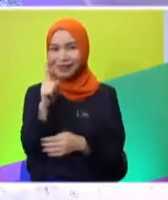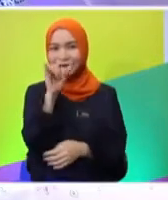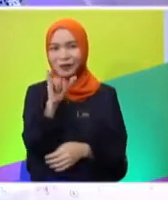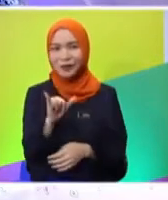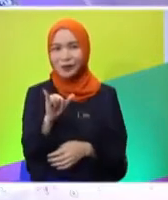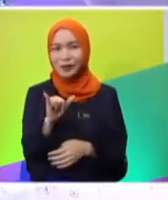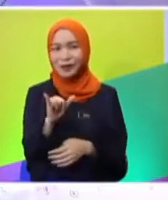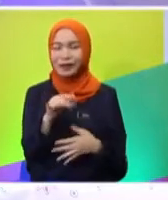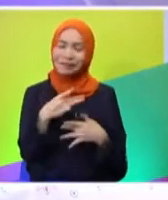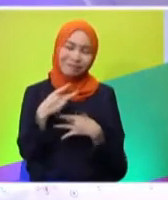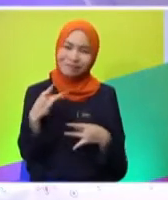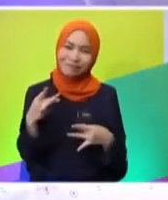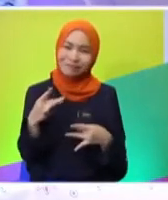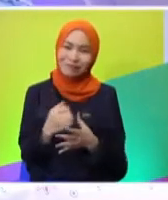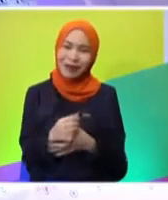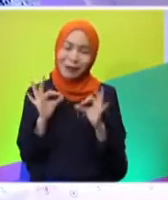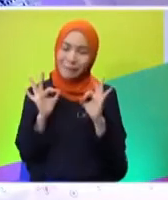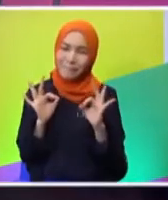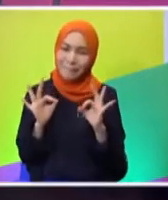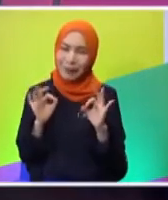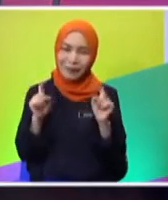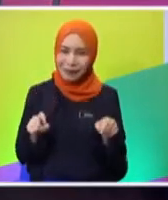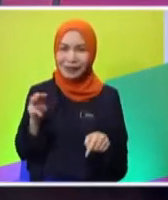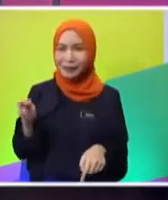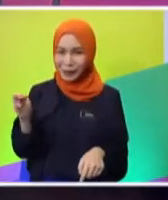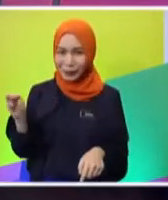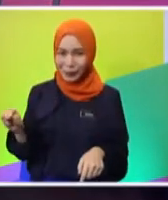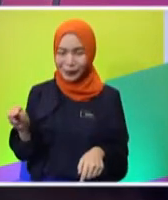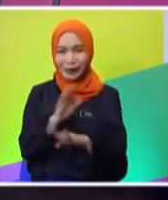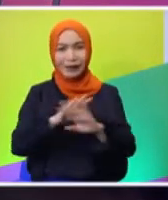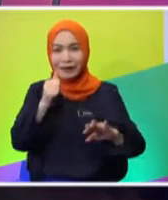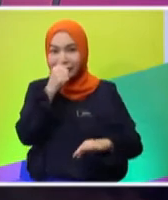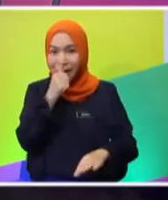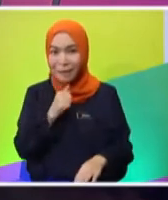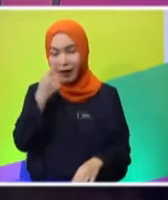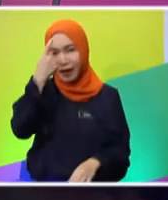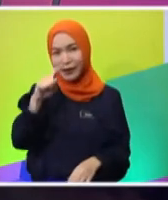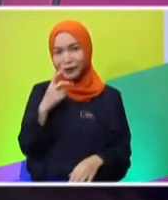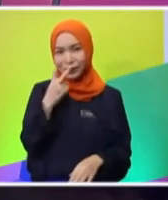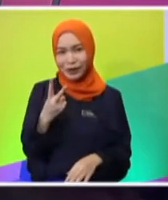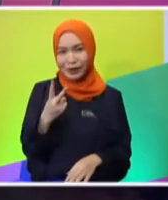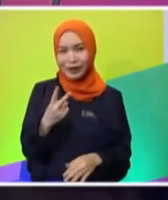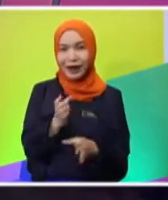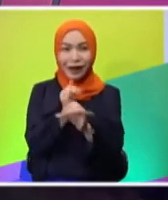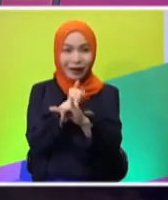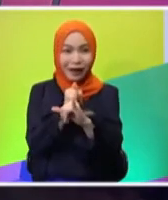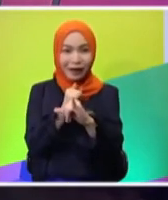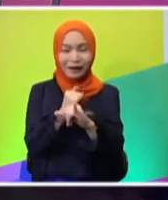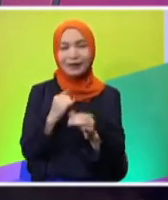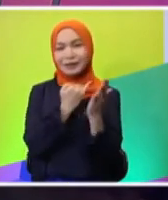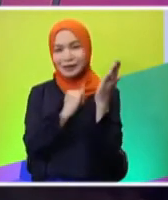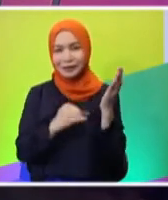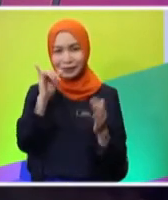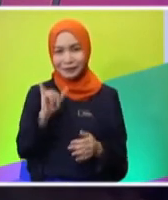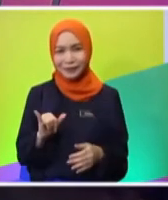menyembuhkan dan pastinya mode murid pasti dah Tak sabar kan enak melihat karya seni yang Bahkan